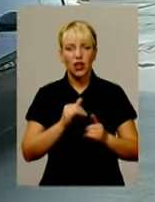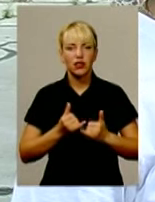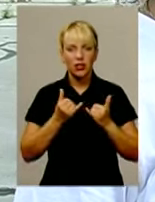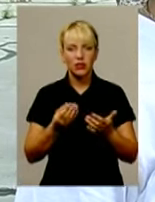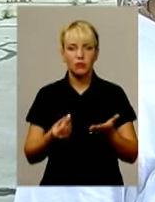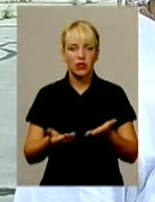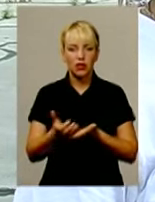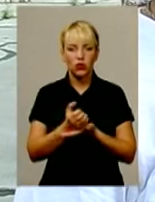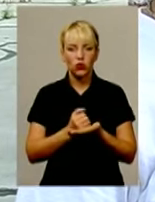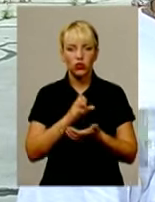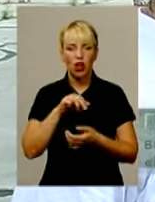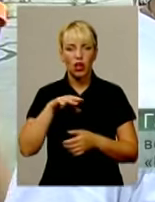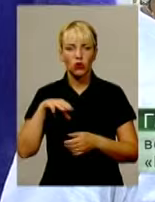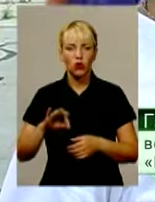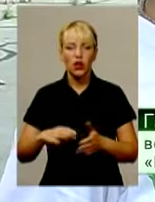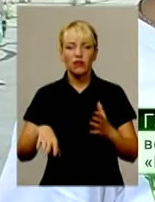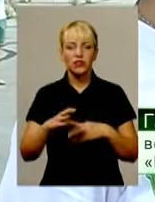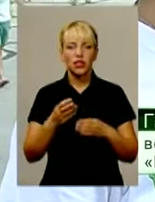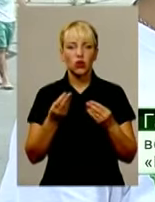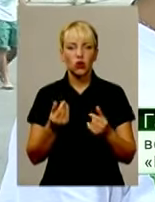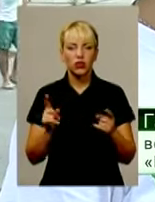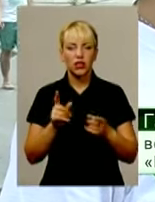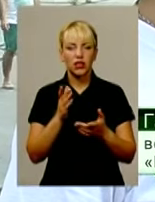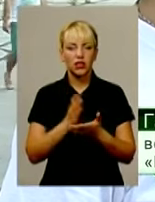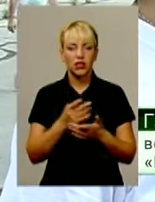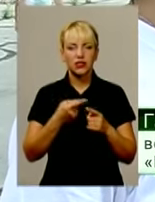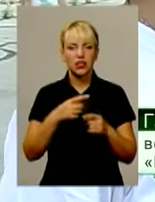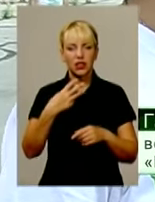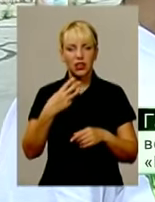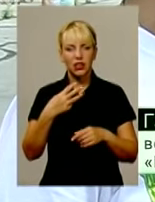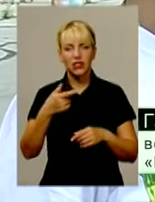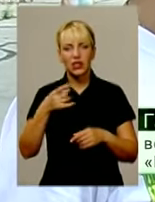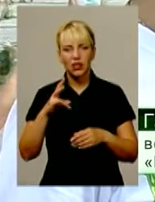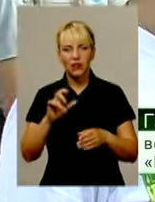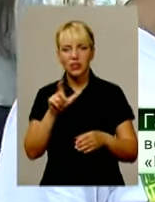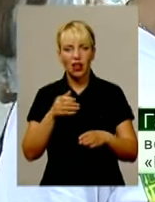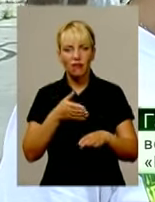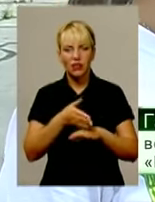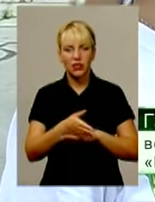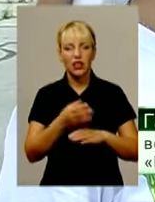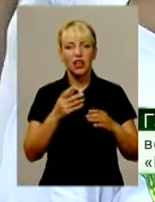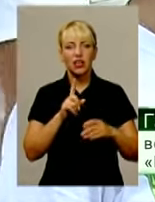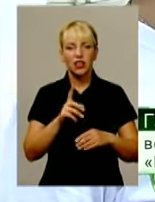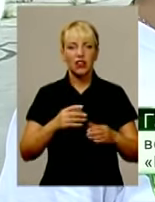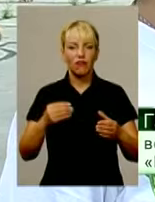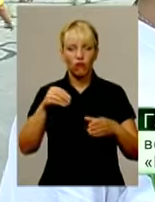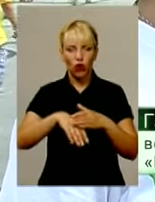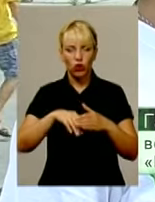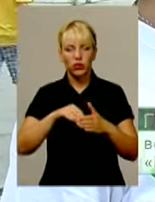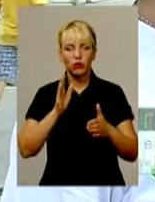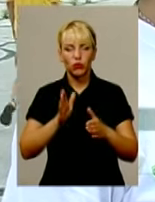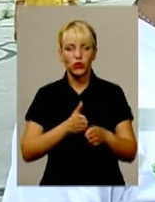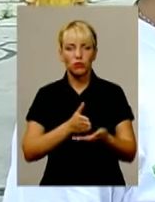АТО. Усі кошти, які зібрані за вхід, тобто це 30 гривень, і усі кошти, які наші волонтери, дівчата зібрали в скрині,